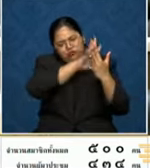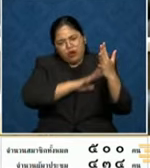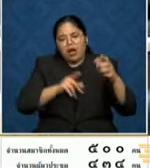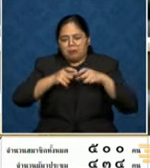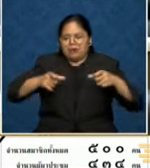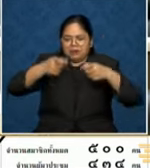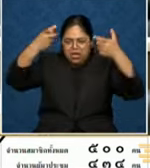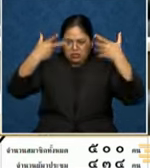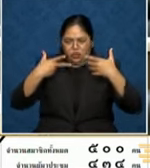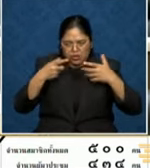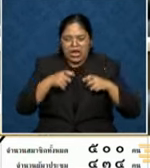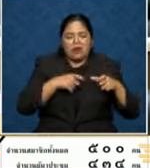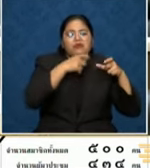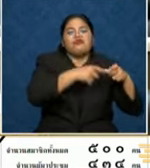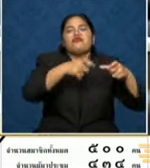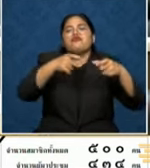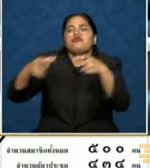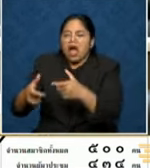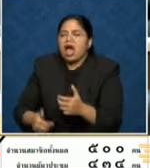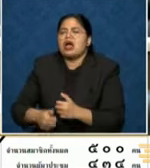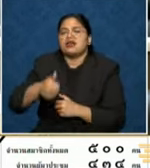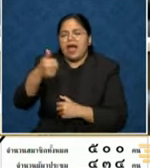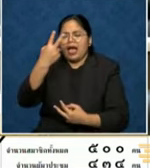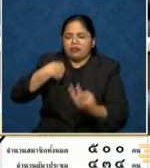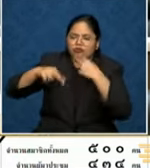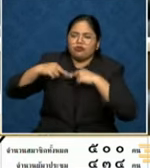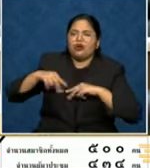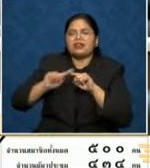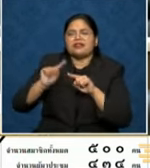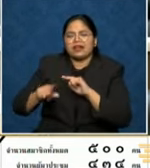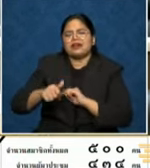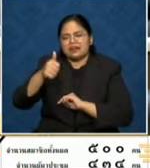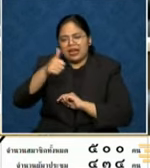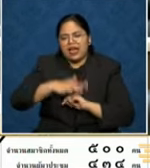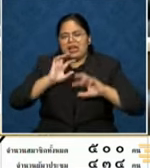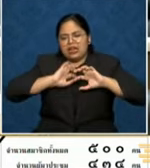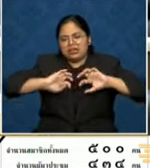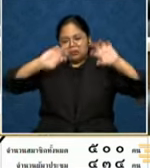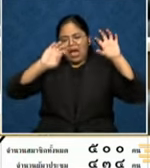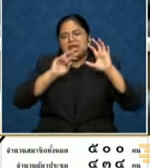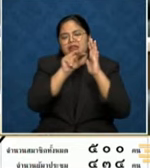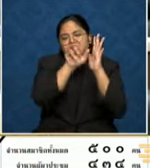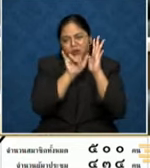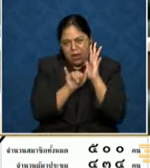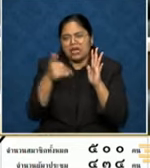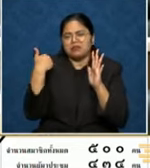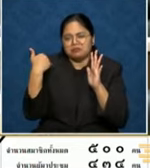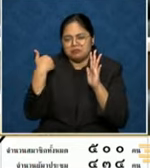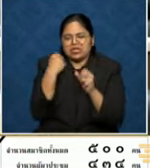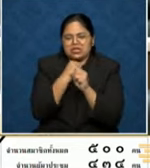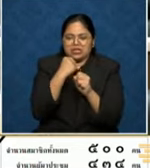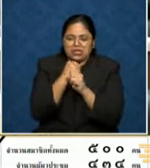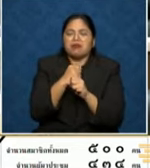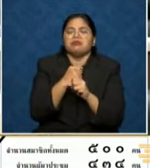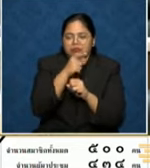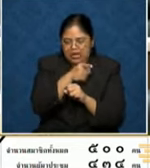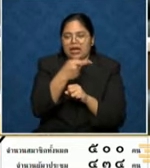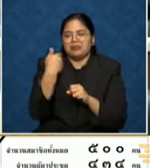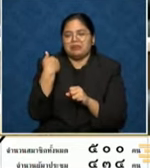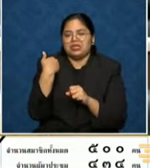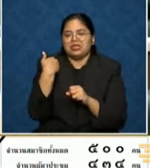ใบเดียวจะสามารถรักษาได้ทุกที่ครับท่านประธานครับตรงนี้ผมถือว่ารัฐบาลก็มีนโยบายในการดำเนินการในส่วนนี้อยู่แล้ว